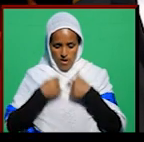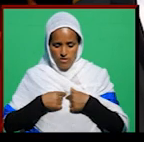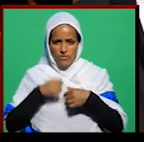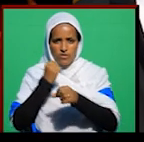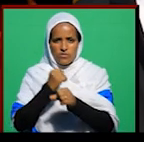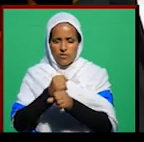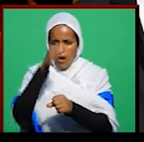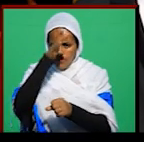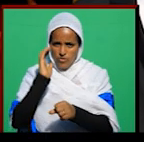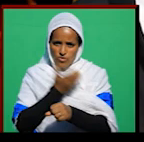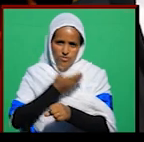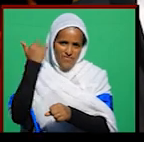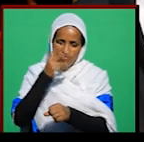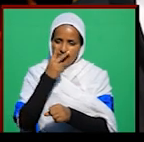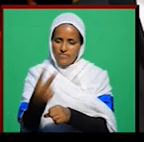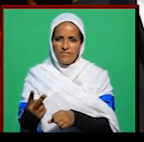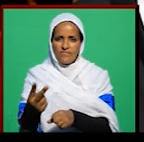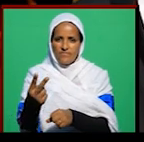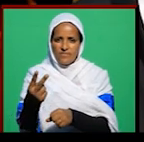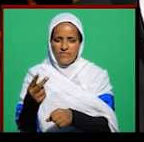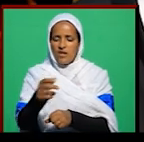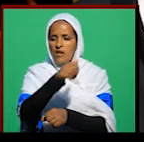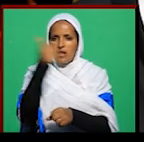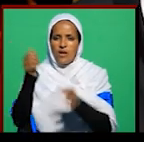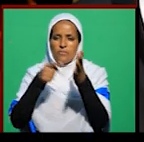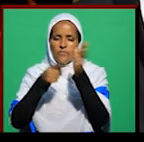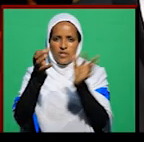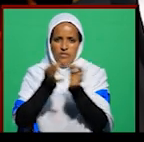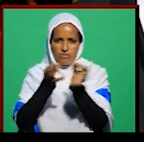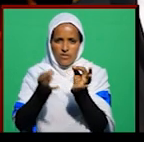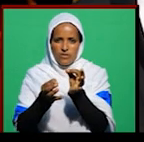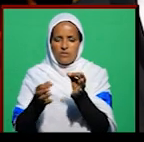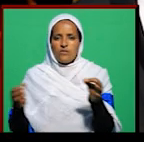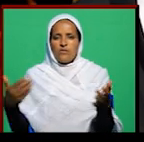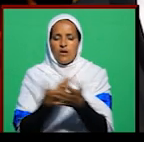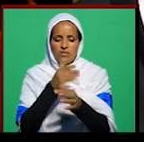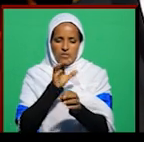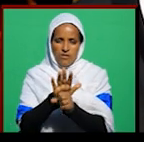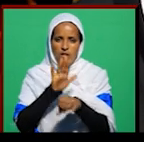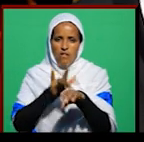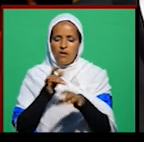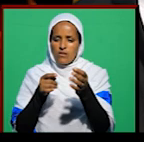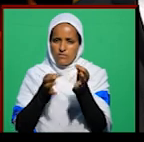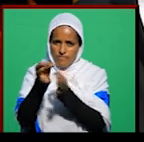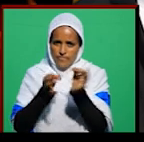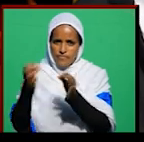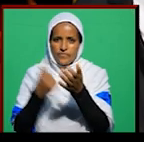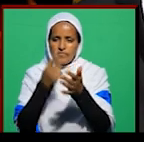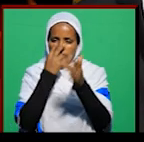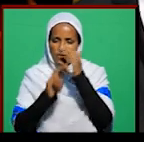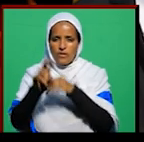ማተብ እንደሚያስሩ አበው ታስረው አይተውታል። ያንን ማተብን የምንገልጽበት ሌላም አለ ወደ አዲስ ኪዳን ስንመጣ ምናየውና እንደዚህ ገልጹ